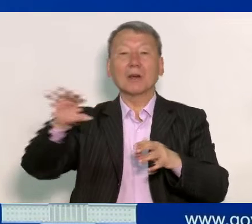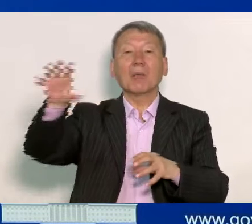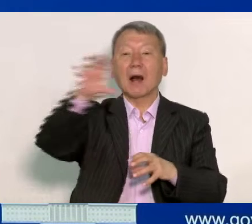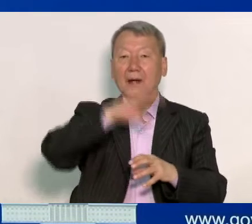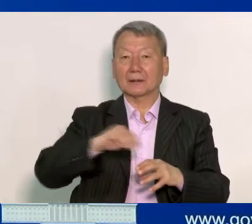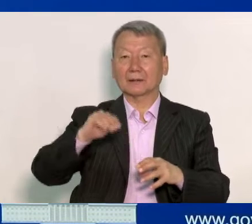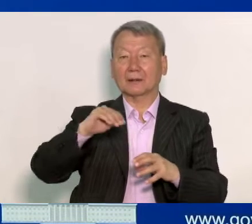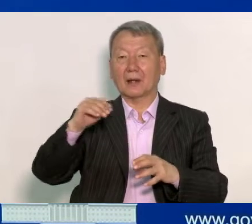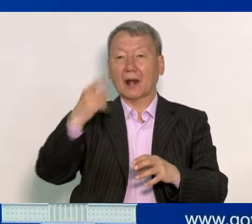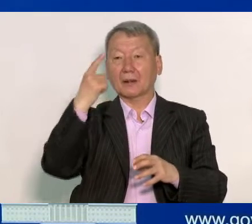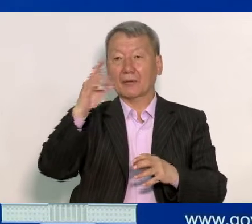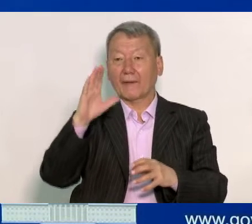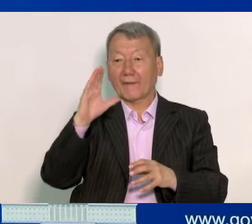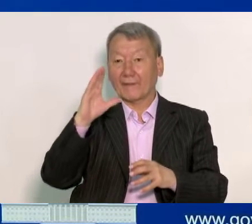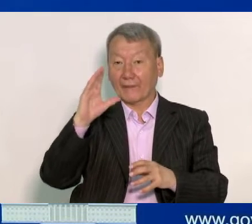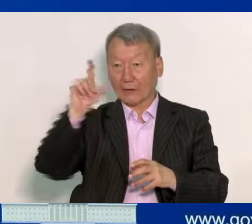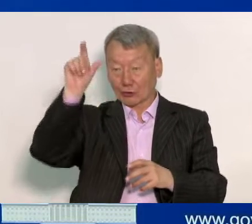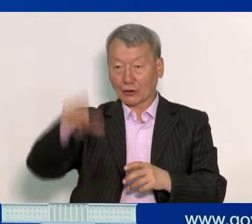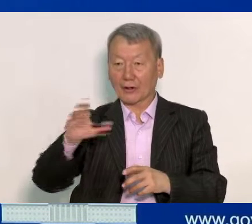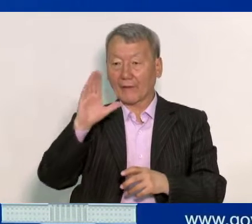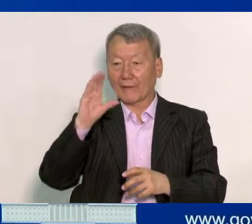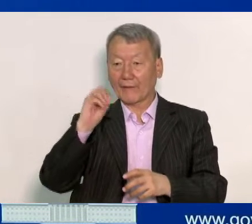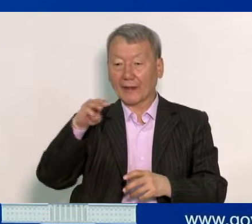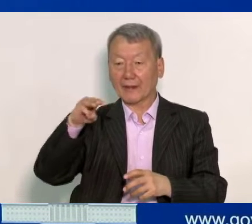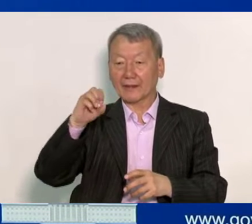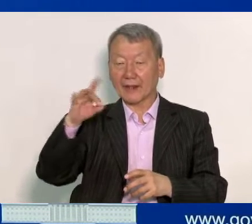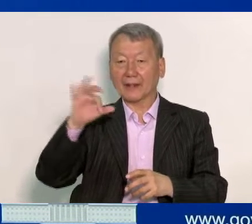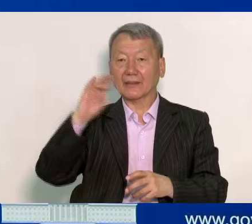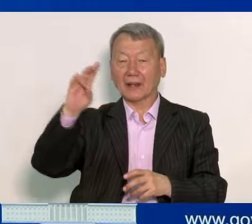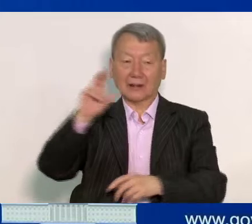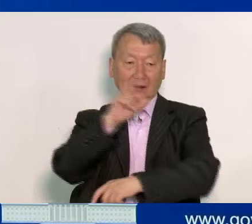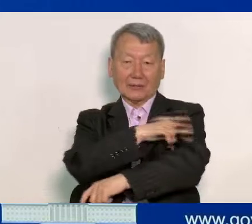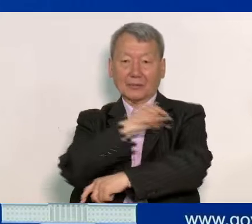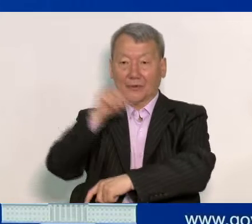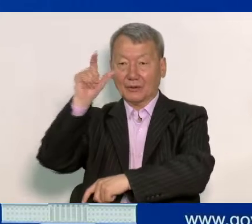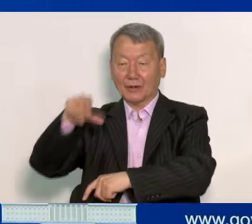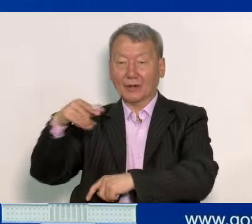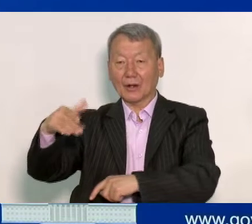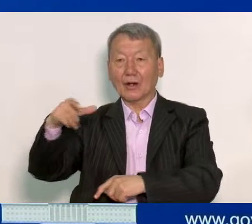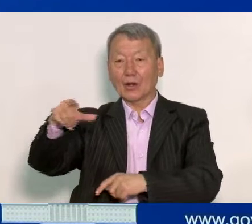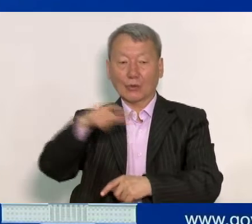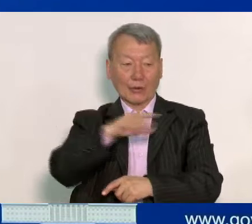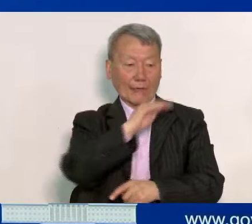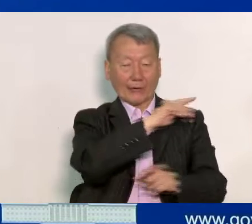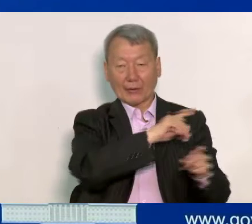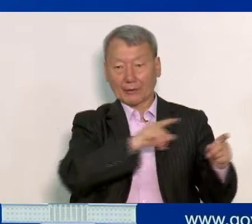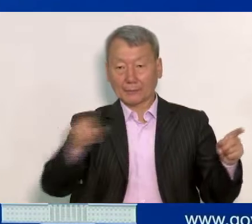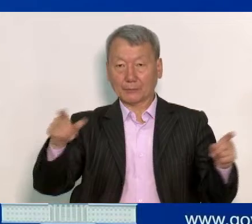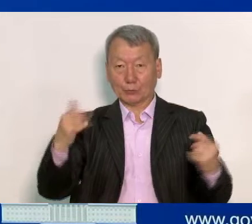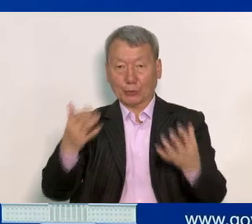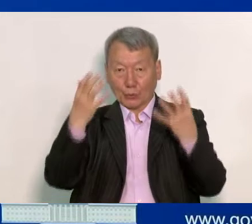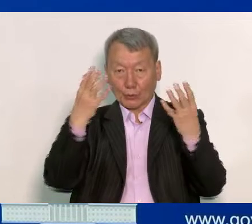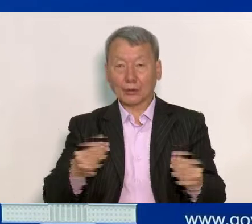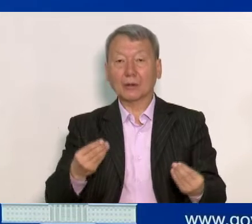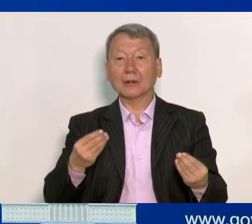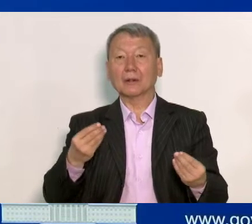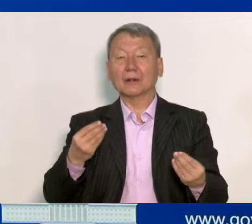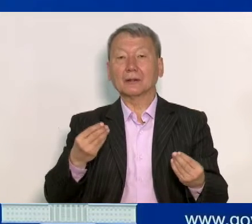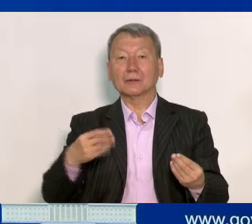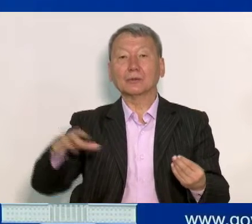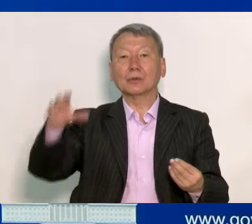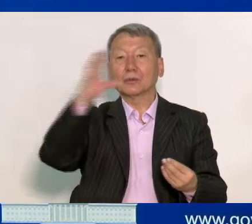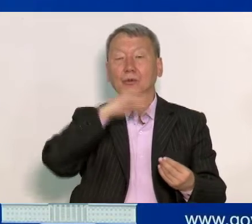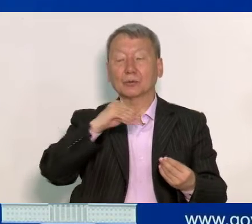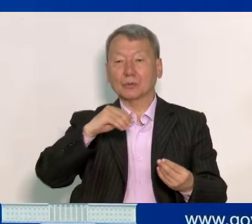Баардык ар бир ветеринарга чейин ошол дары дармектер жеткизилип берилген февраль айына чейин эле. Анан бүгүнкү күндө ушул азыр